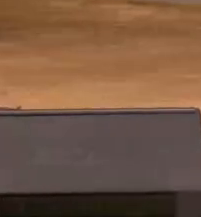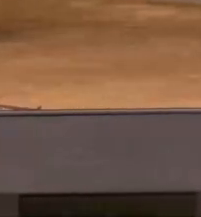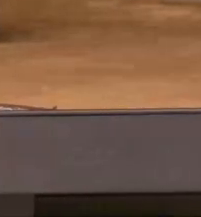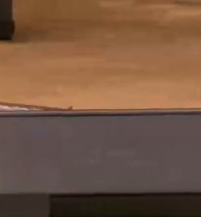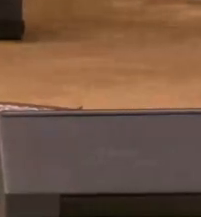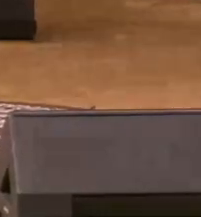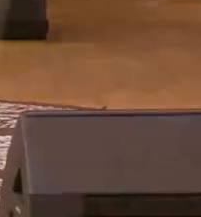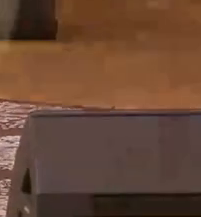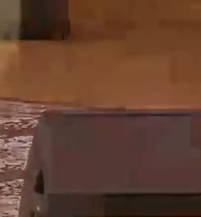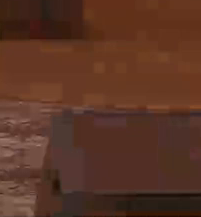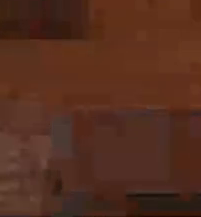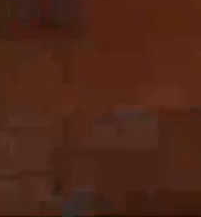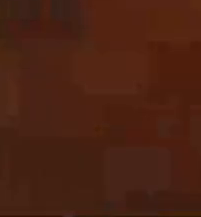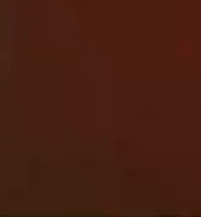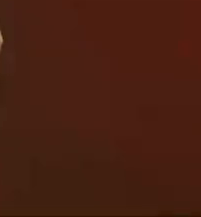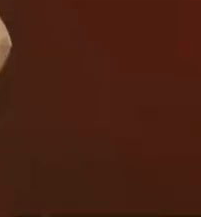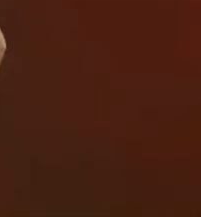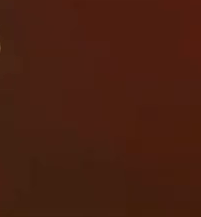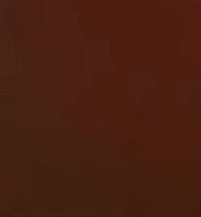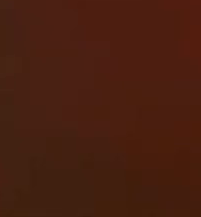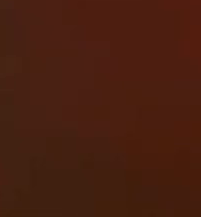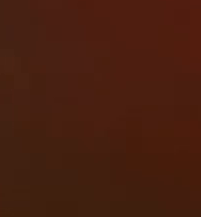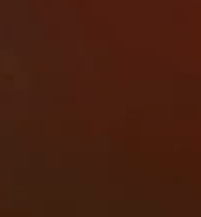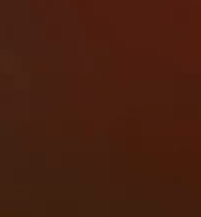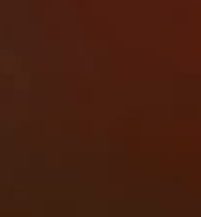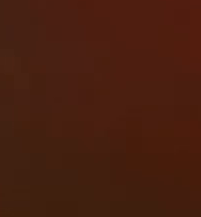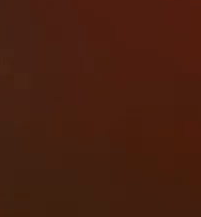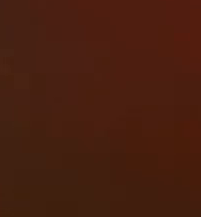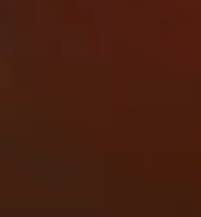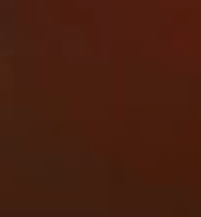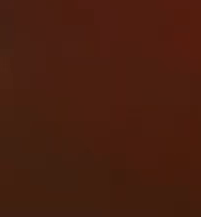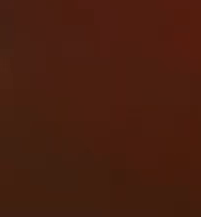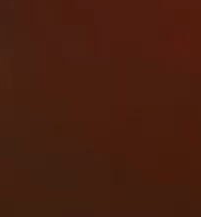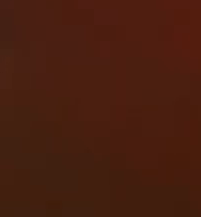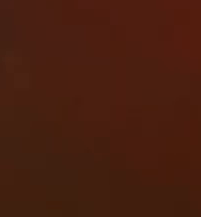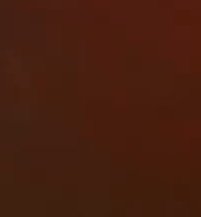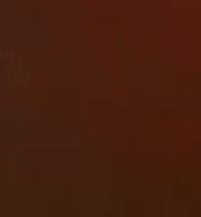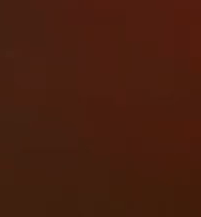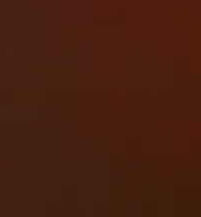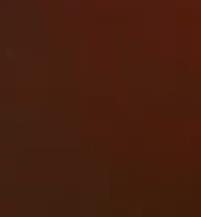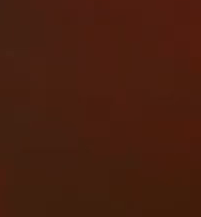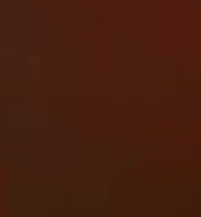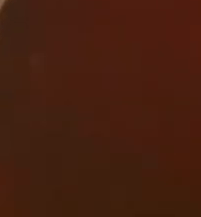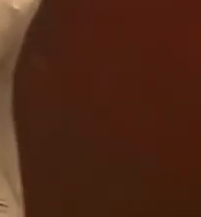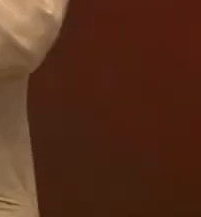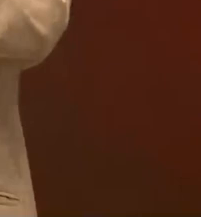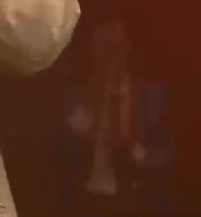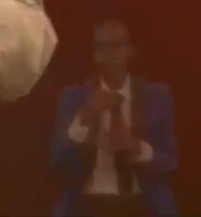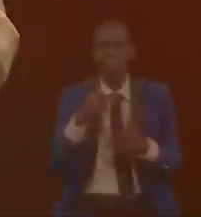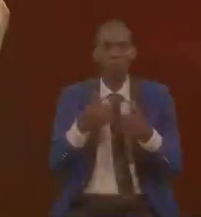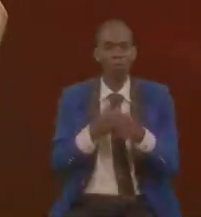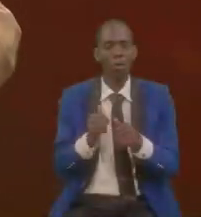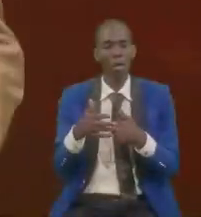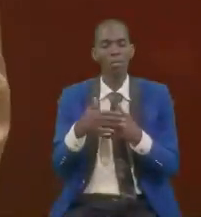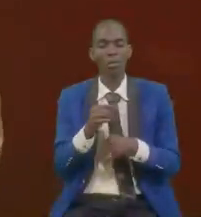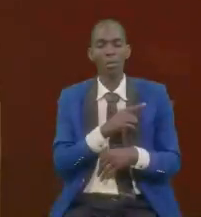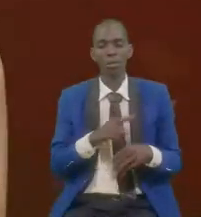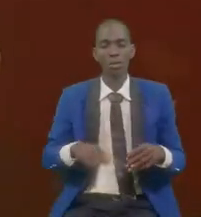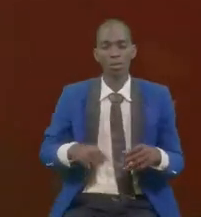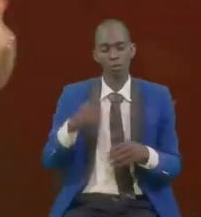affections célestes qui étudient la parole avec objectif, qui suivent le Seigneur pour un objectif,